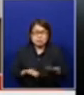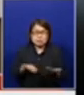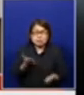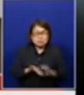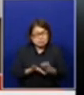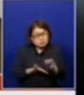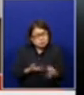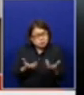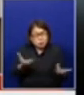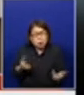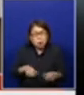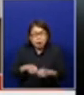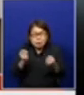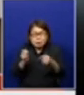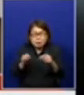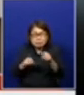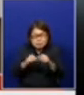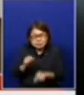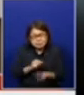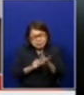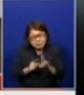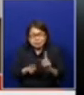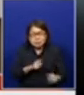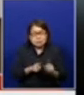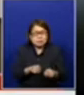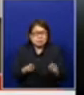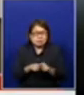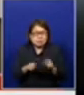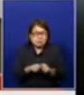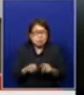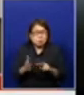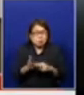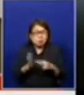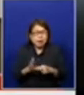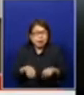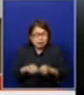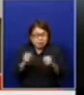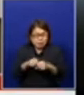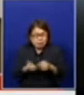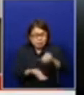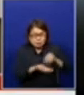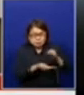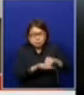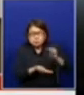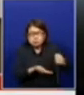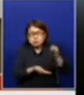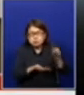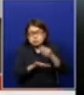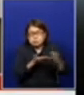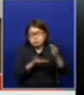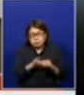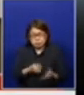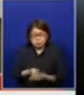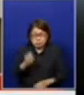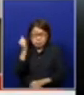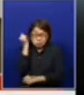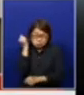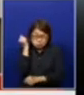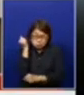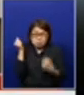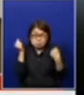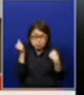แหวกต่างๆหรือค่าใช้จ่ายต่างๆซึ่งคนจนในประเทศนี้ในเมืองนี้เสียภ